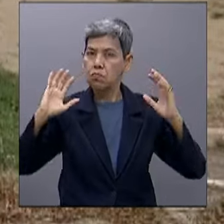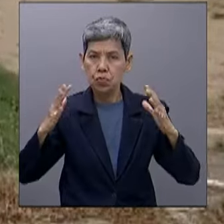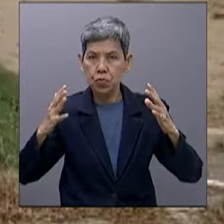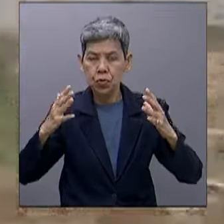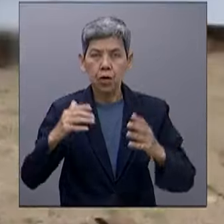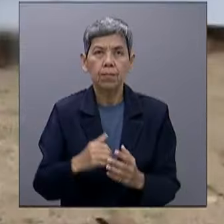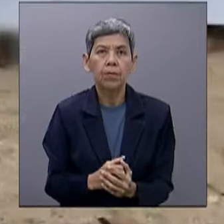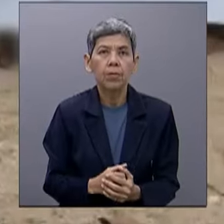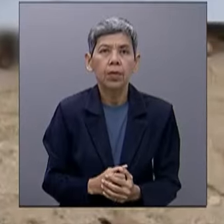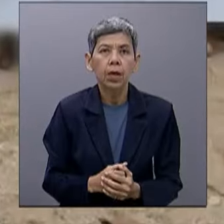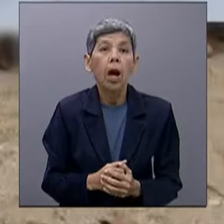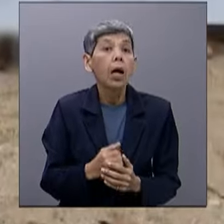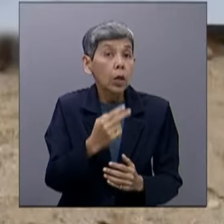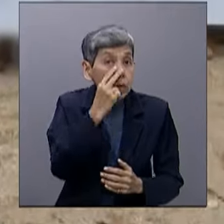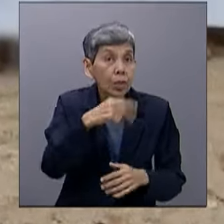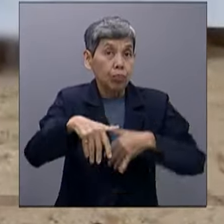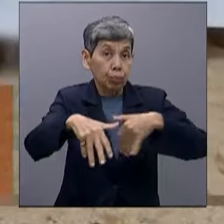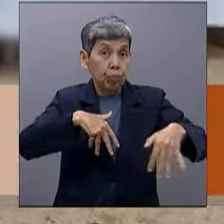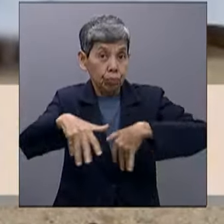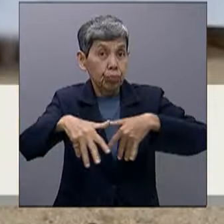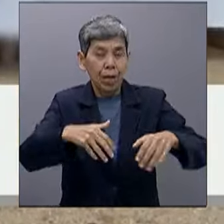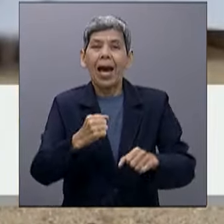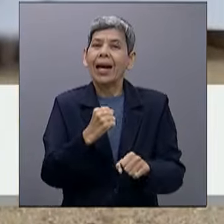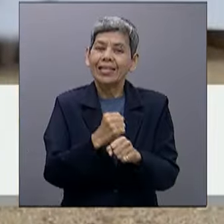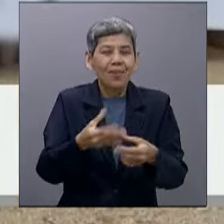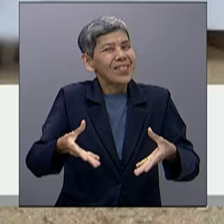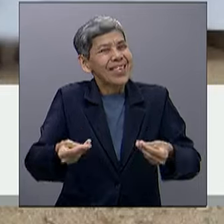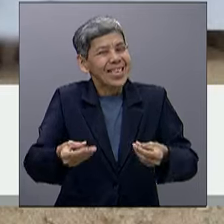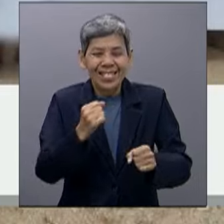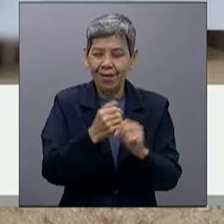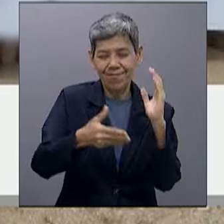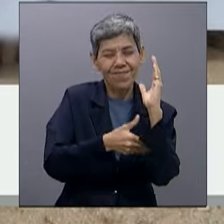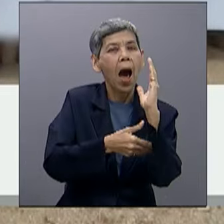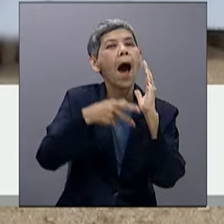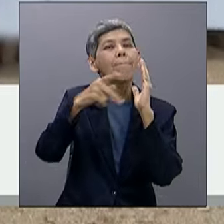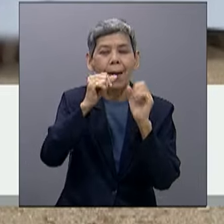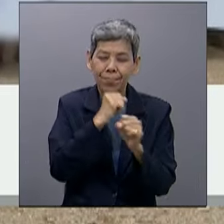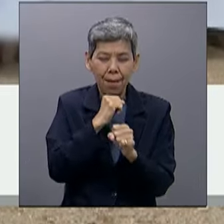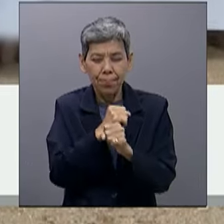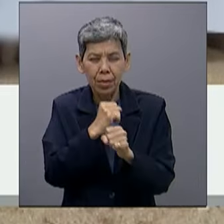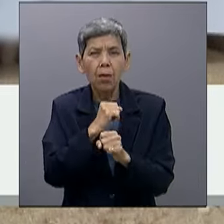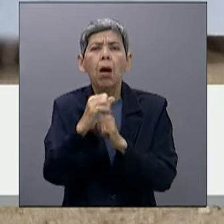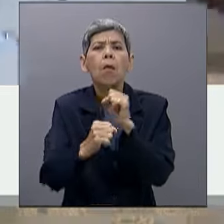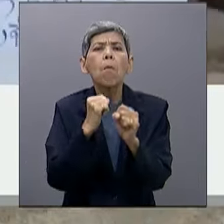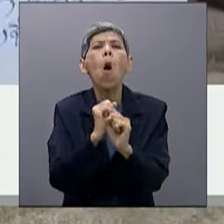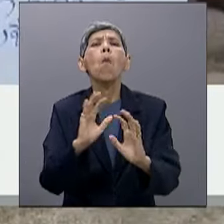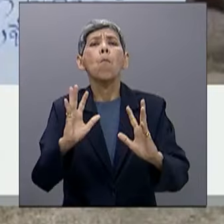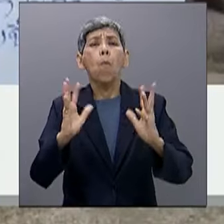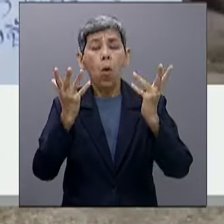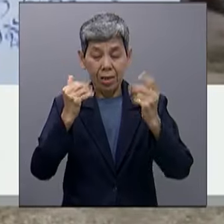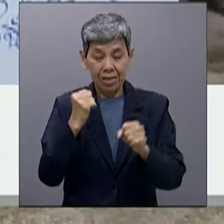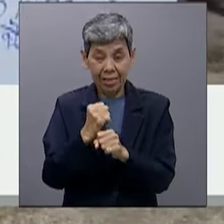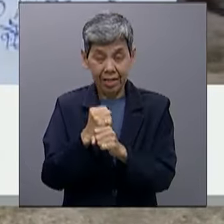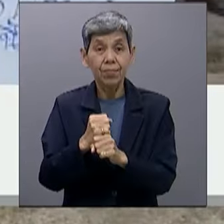ค่ะความคืบหน้าหลังจากชาวบ้านที่เข้าใช้พื้นที่สวนปาลน้ำมันเอกชนที่หมดสัมปทานในเขต